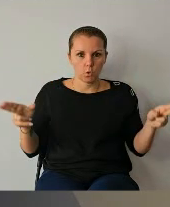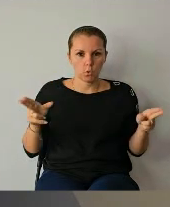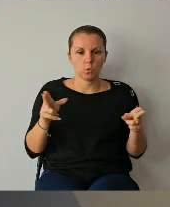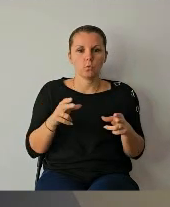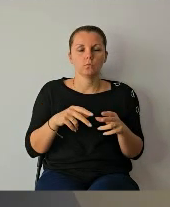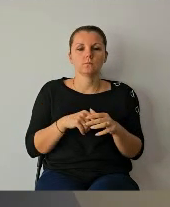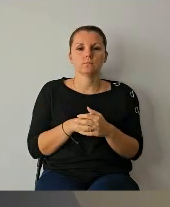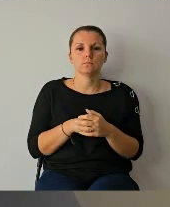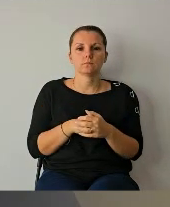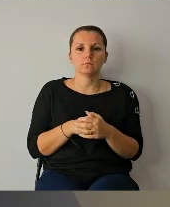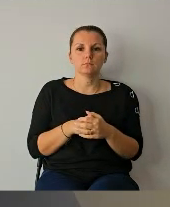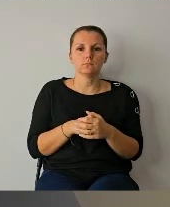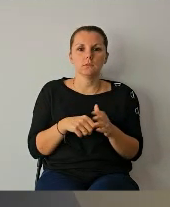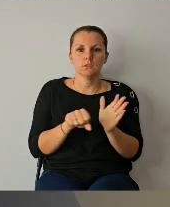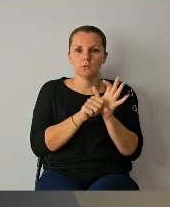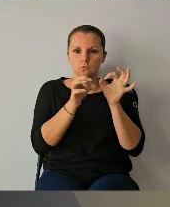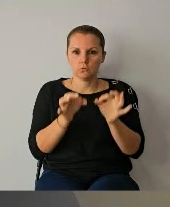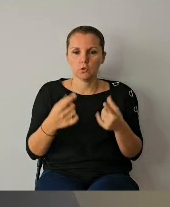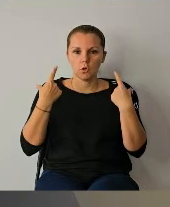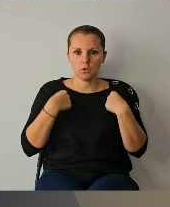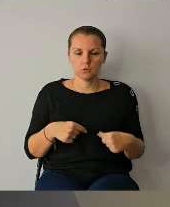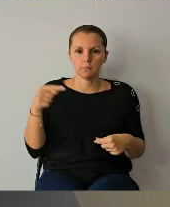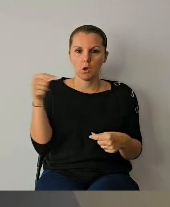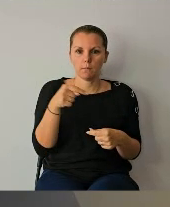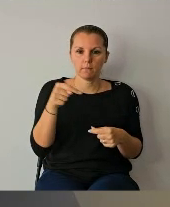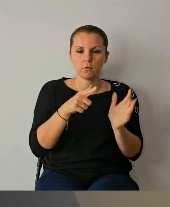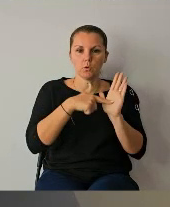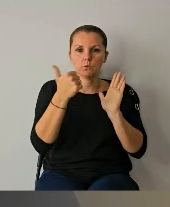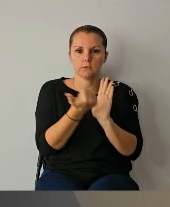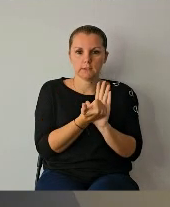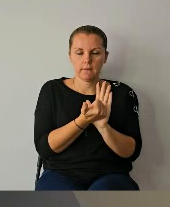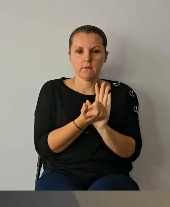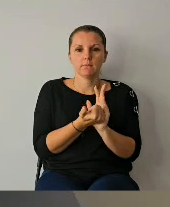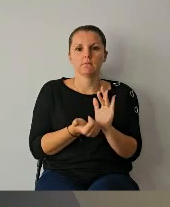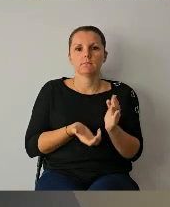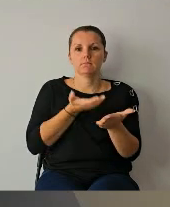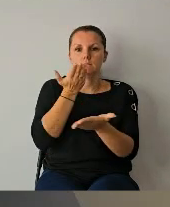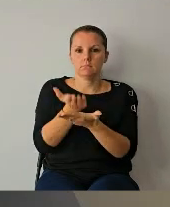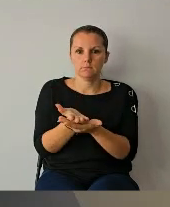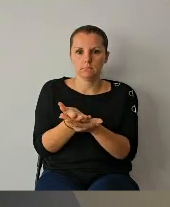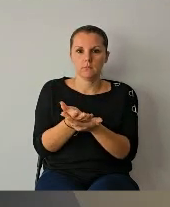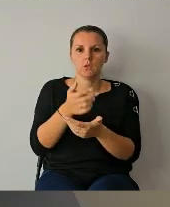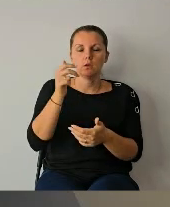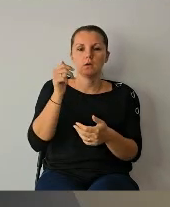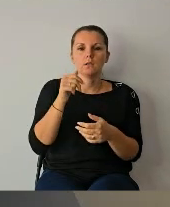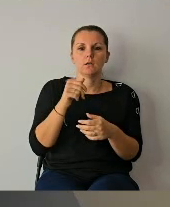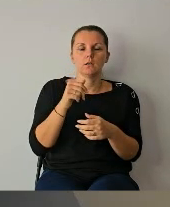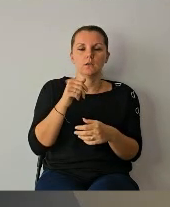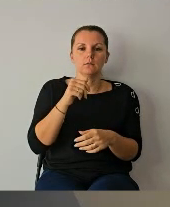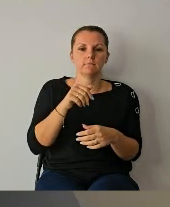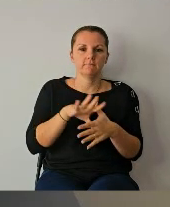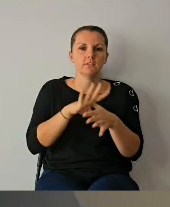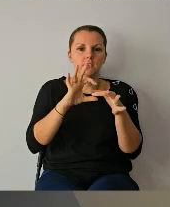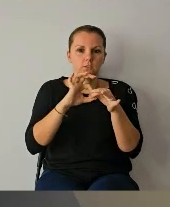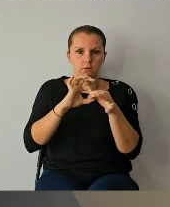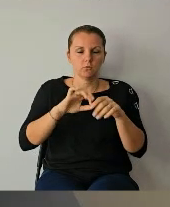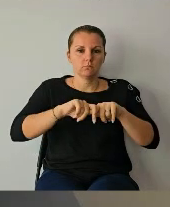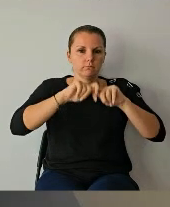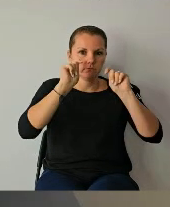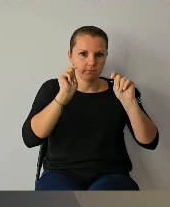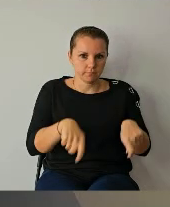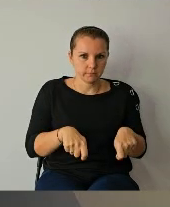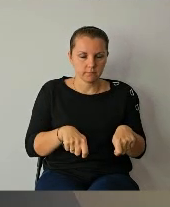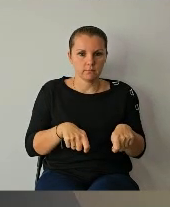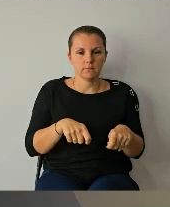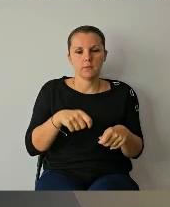przedmiotowej informacji osoby zobowiązane ustawą złożyły oświadczenia majątkowe w związku z zakończeniem pełnienia funkcji, zakończeniem wydawania